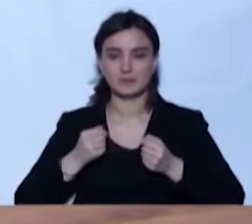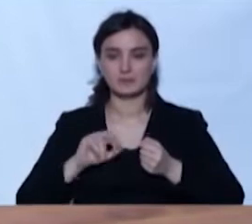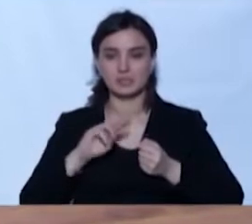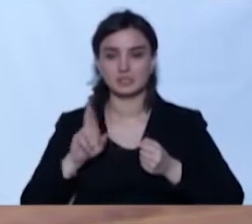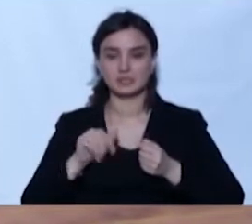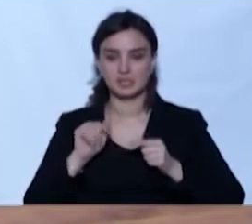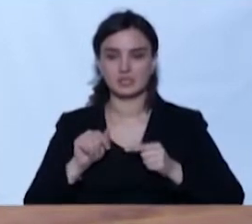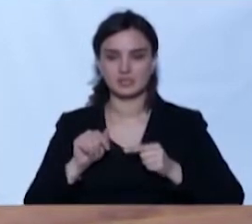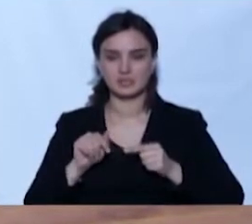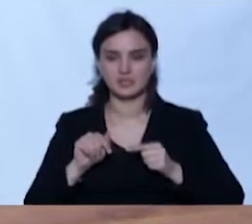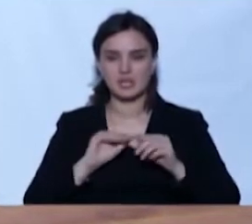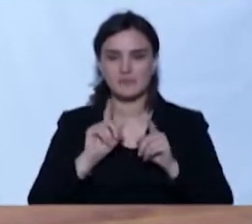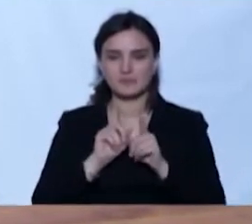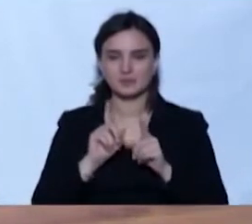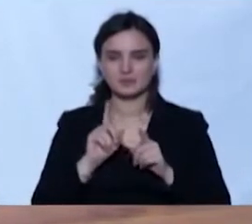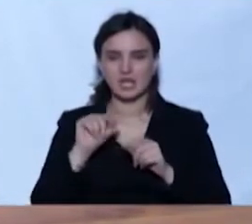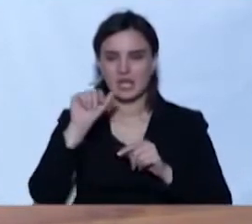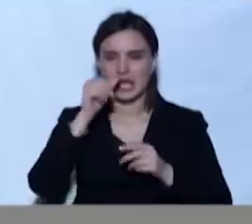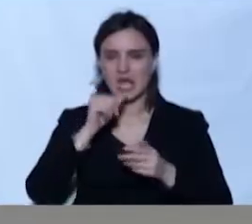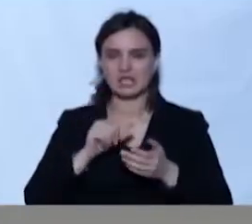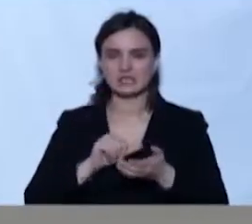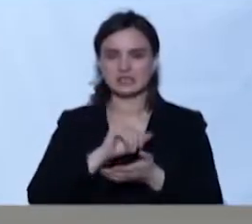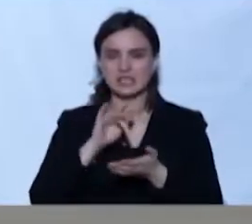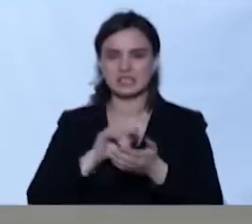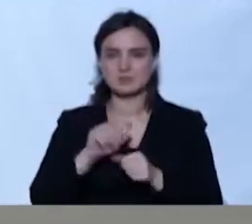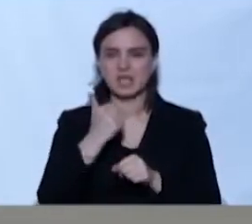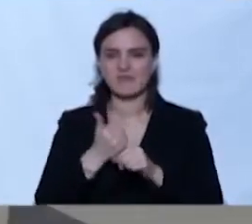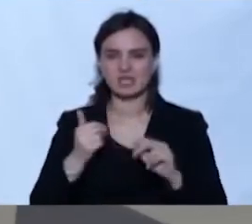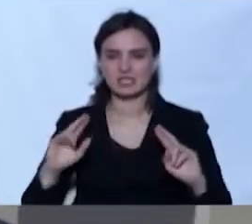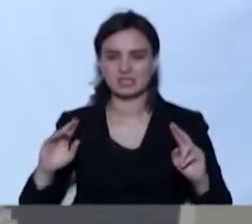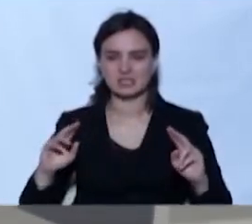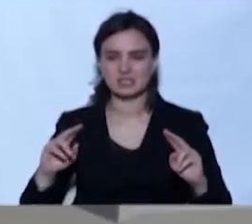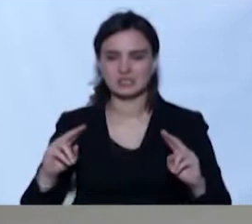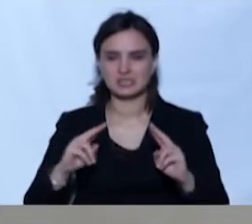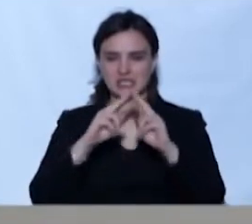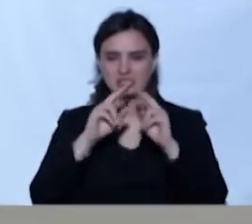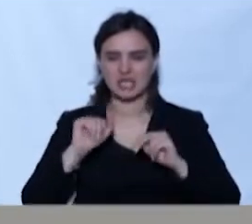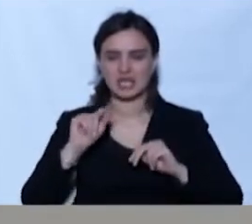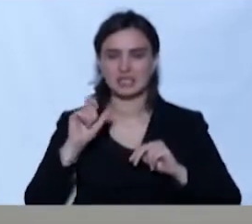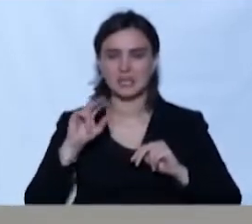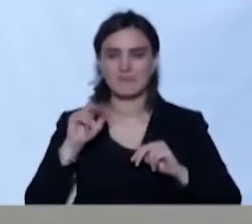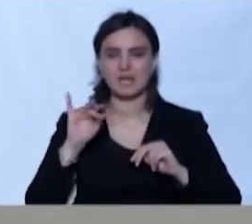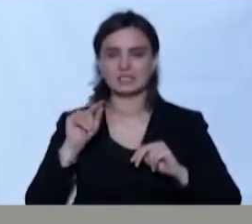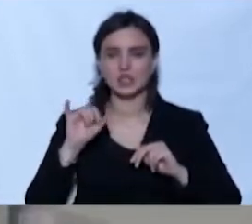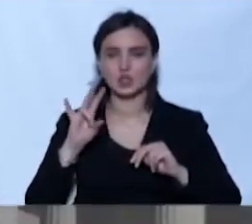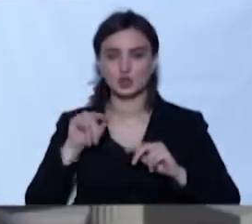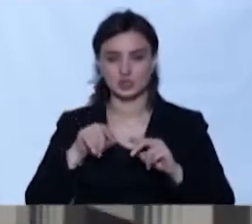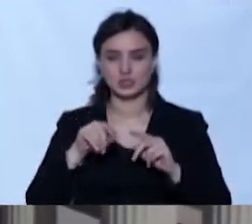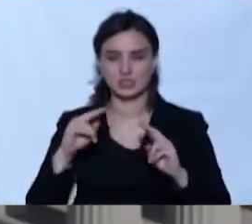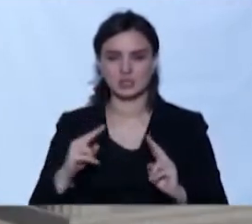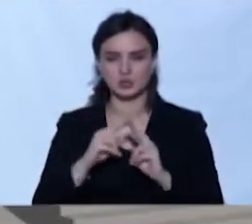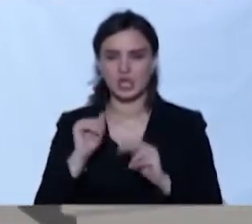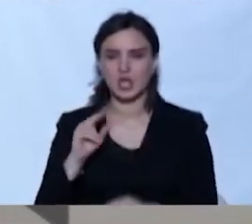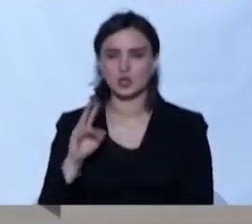შეამკო ათენის აკროპოლისის მთავარი ტაძარი, ათენა პართენოსის ტაძარი. რით არის აკროპოლისის